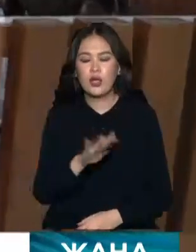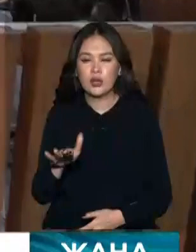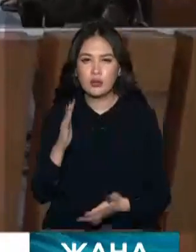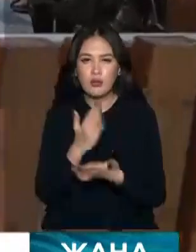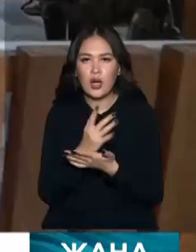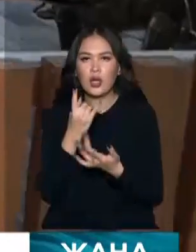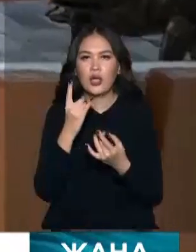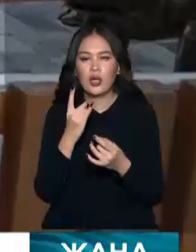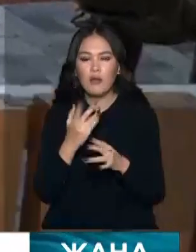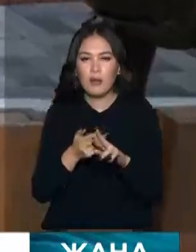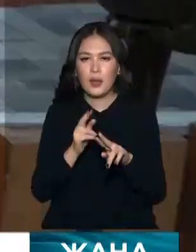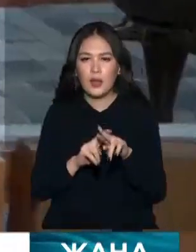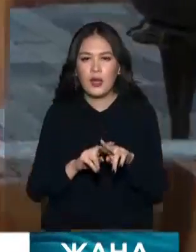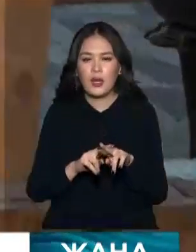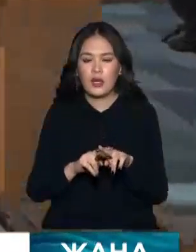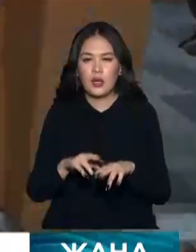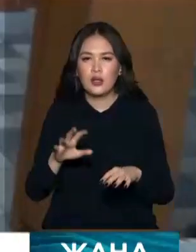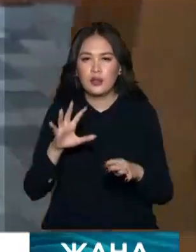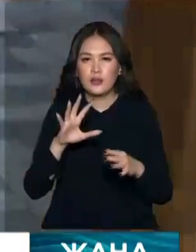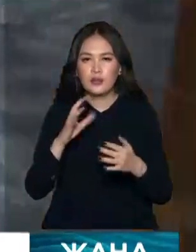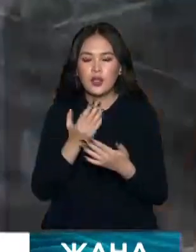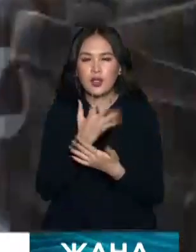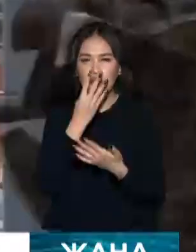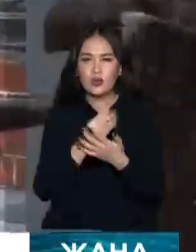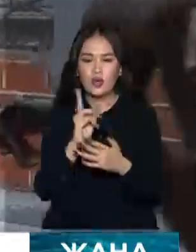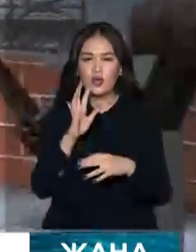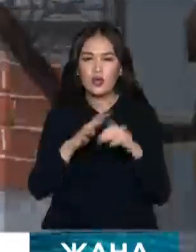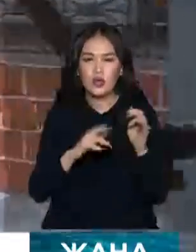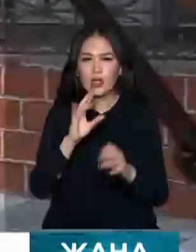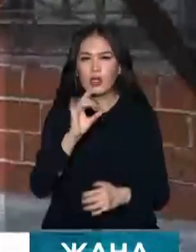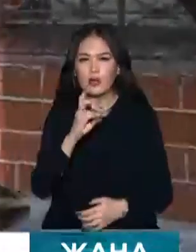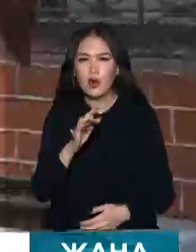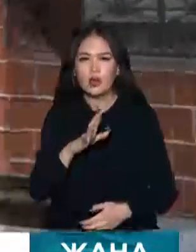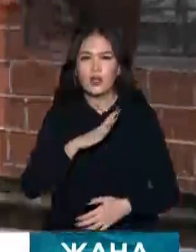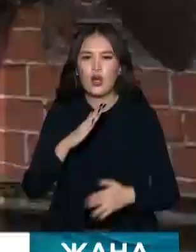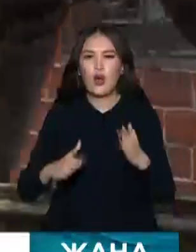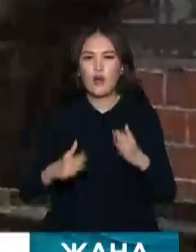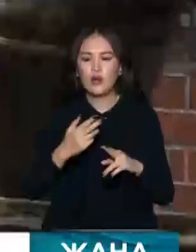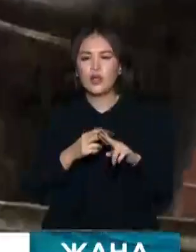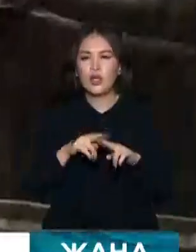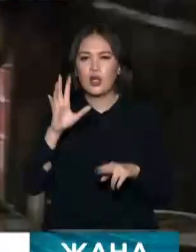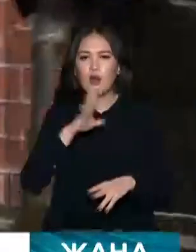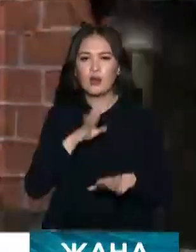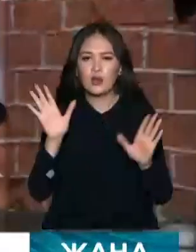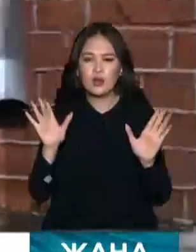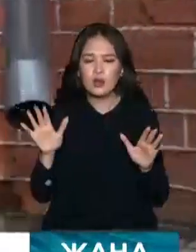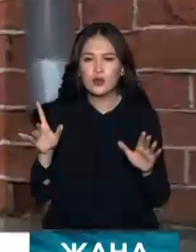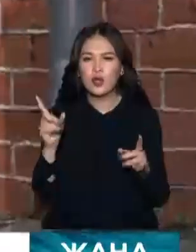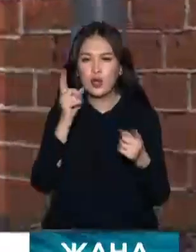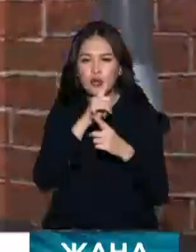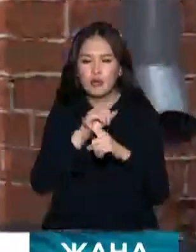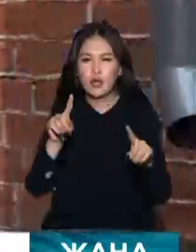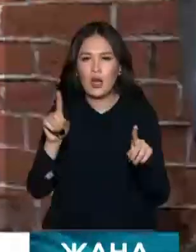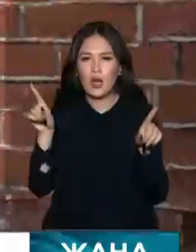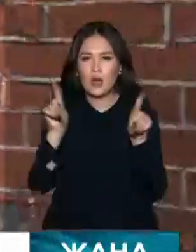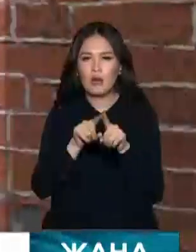шебер ертегі кейіпкерлерінде жасайды. Оның қолынан шыққан Кинг-Конг, робот, сарбаз және ғажайып құс нағыз қиял әлемінен